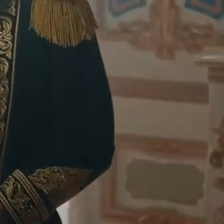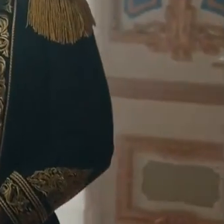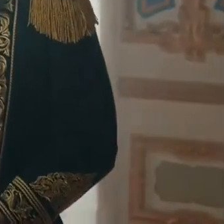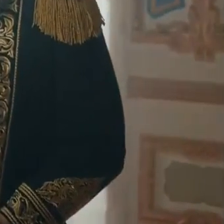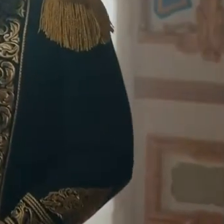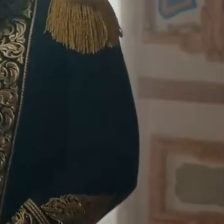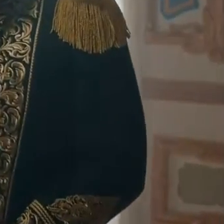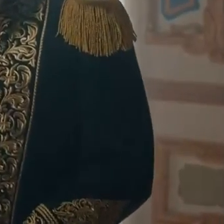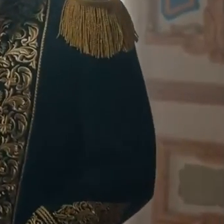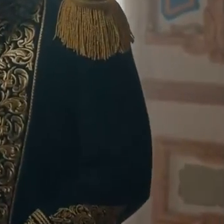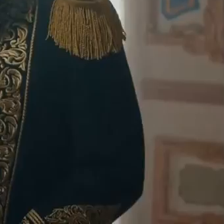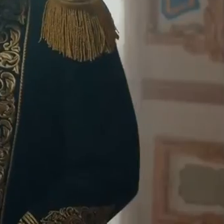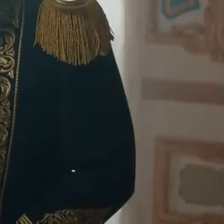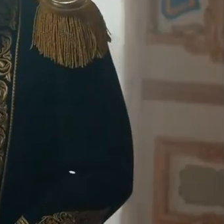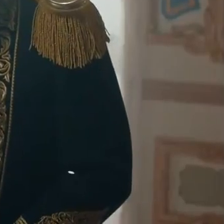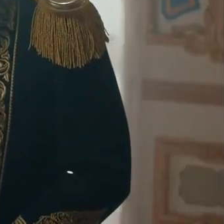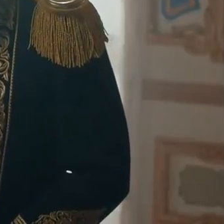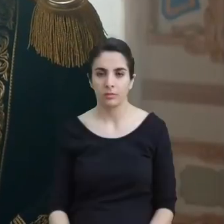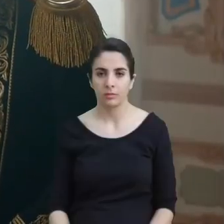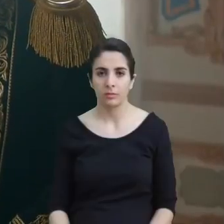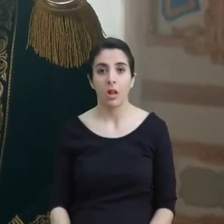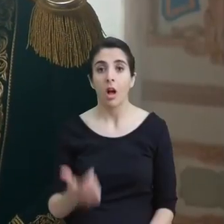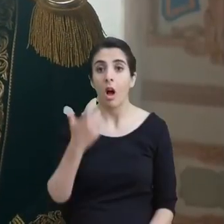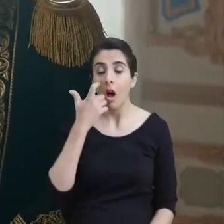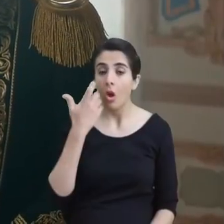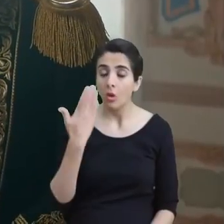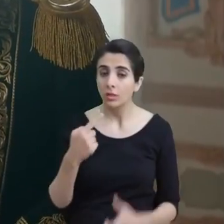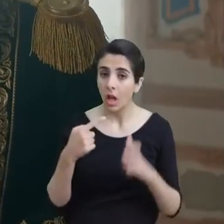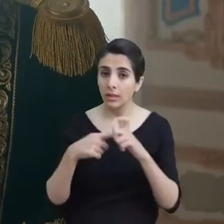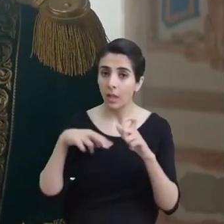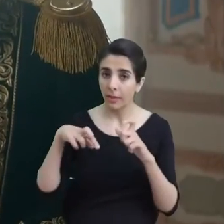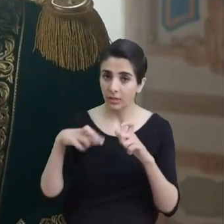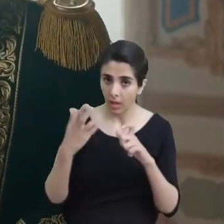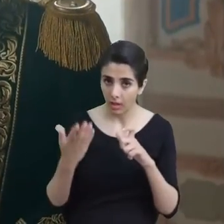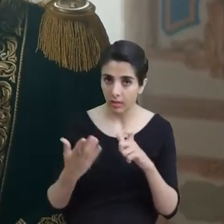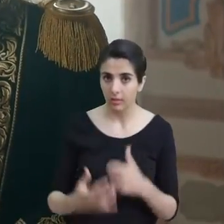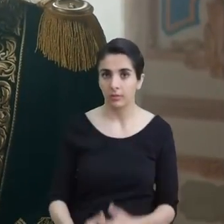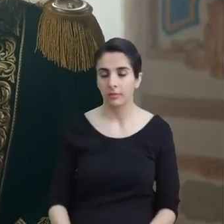Esat Paşa sultana doğru yürüdü, gözleri hep yerde. Hayırlı olsun Esat Paşa.